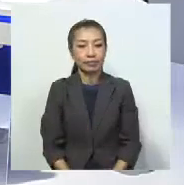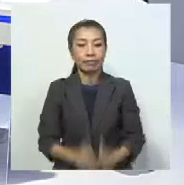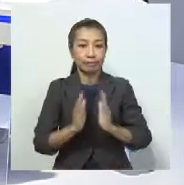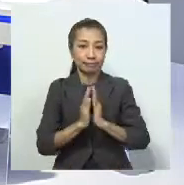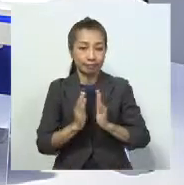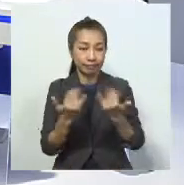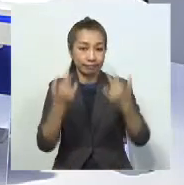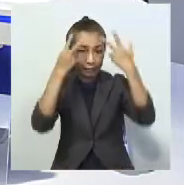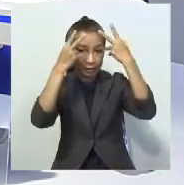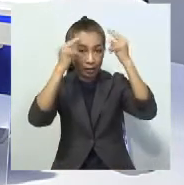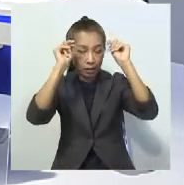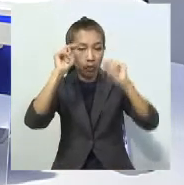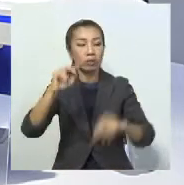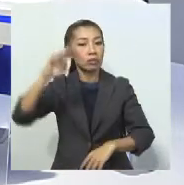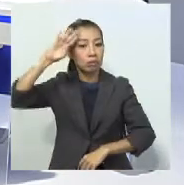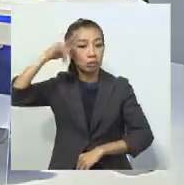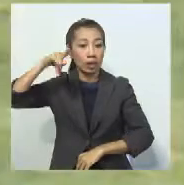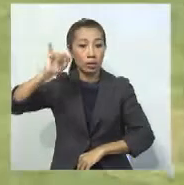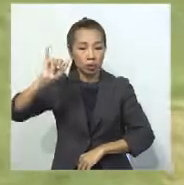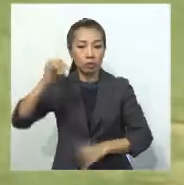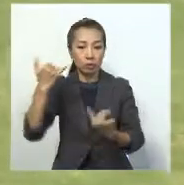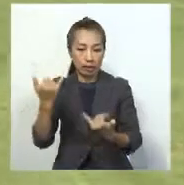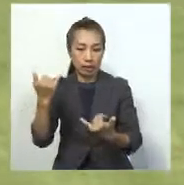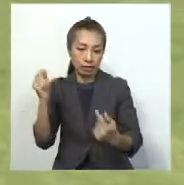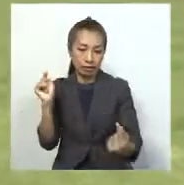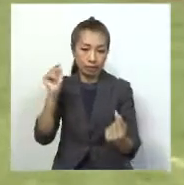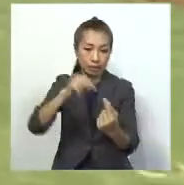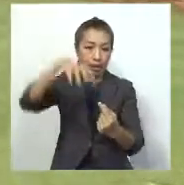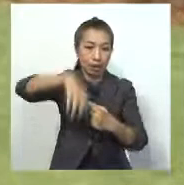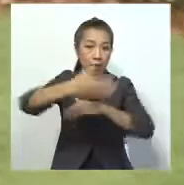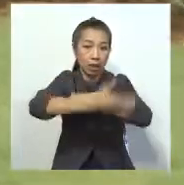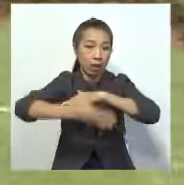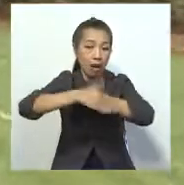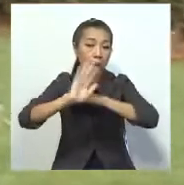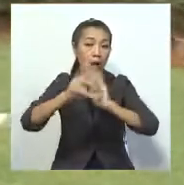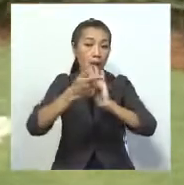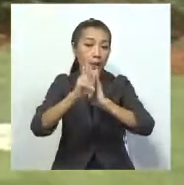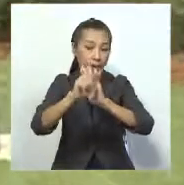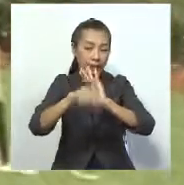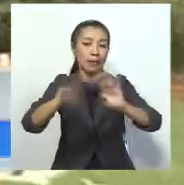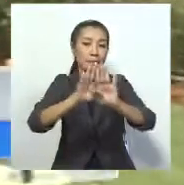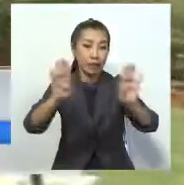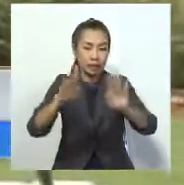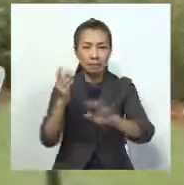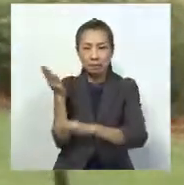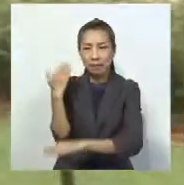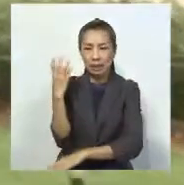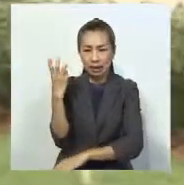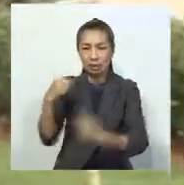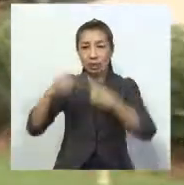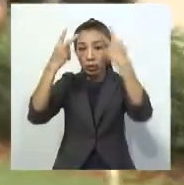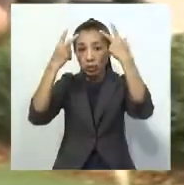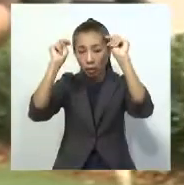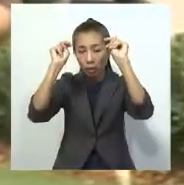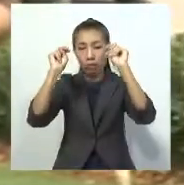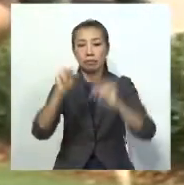พลเอกประยุทธ์จันทร์โอชานายกรัฐมนตรีนะคะได้เดินทางมาเปิดอาคารสถานีรถไฟขอนแก่นค่ะและเมื่อสักครู่ที่ผ่านมานะคะนายกรัฐ